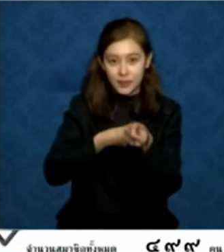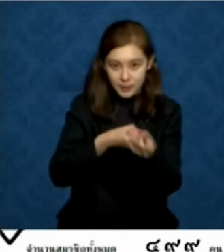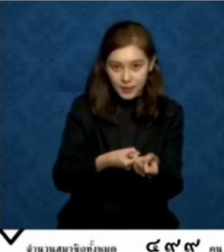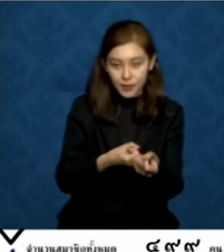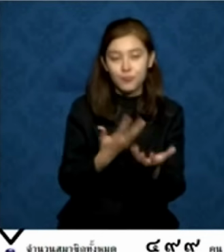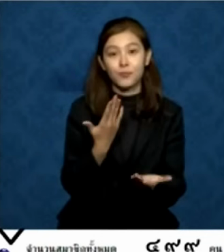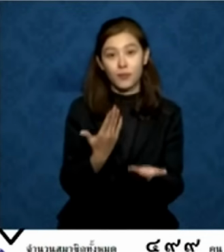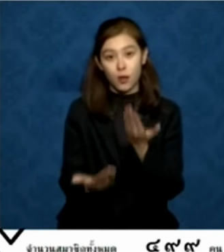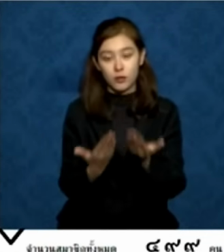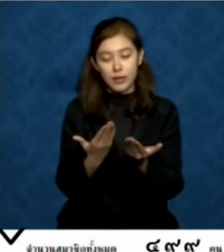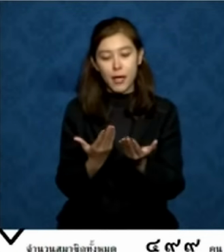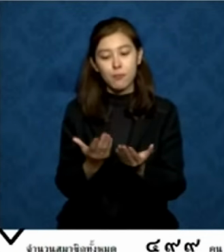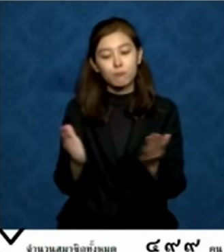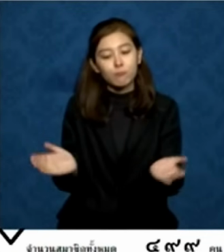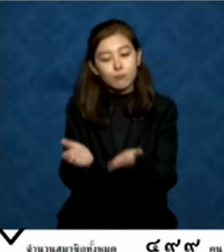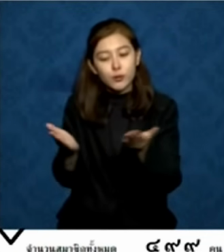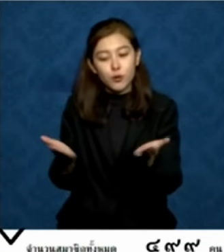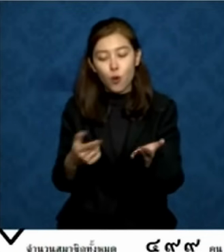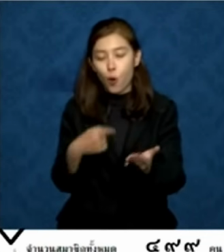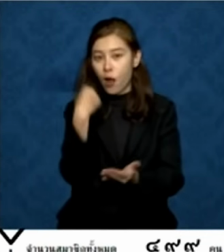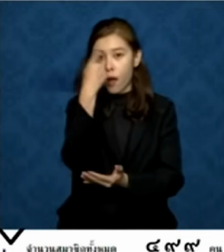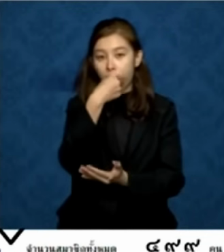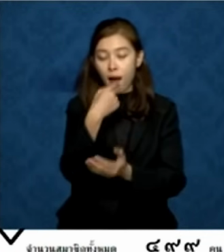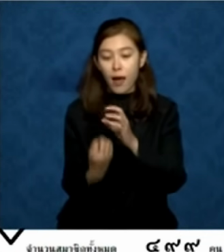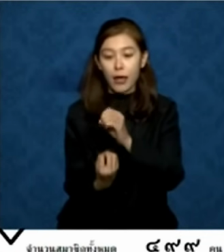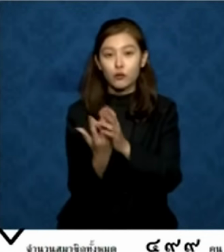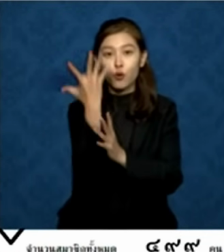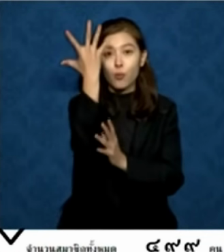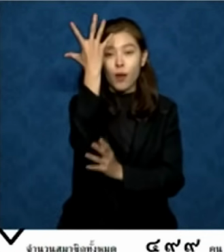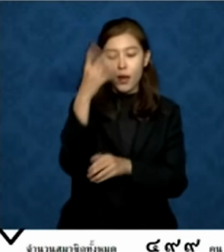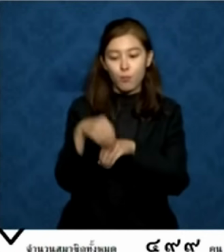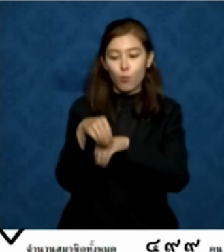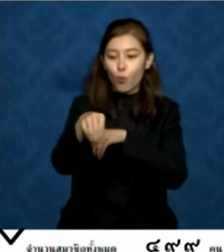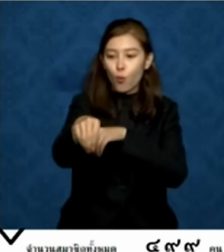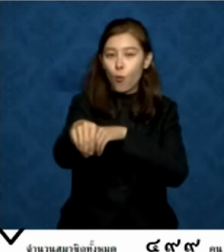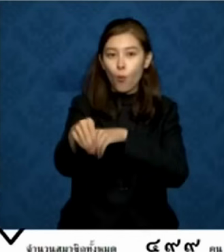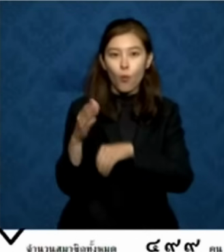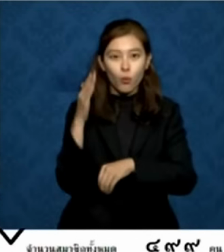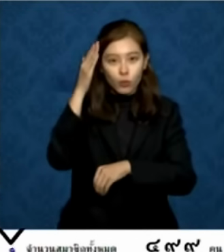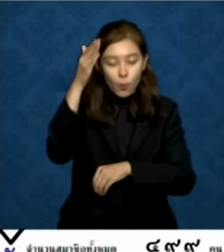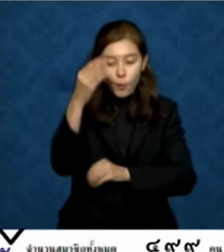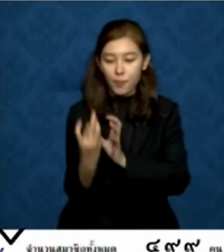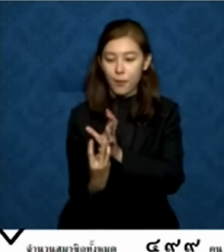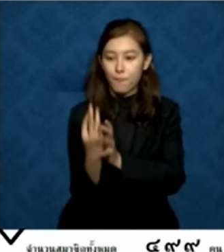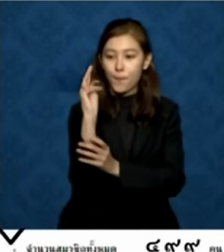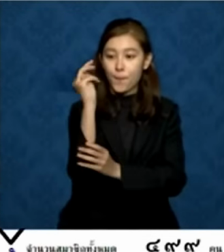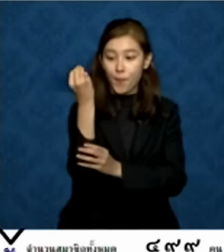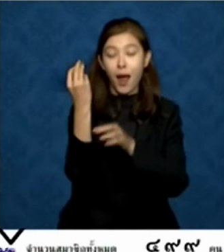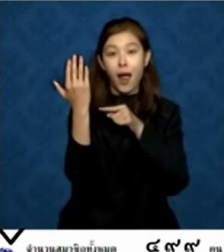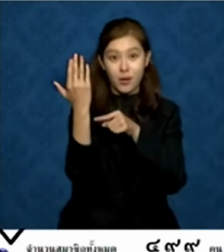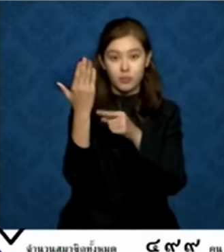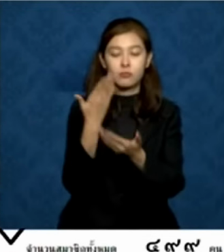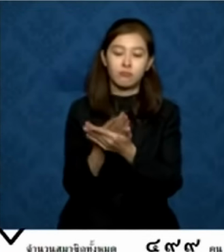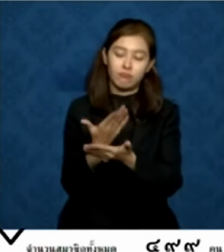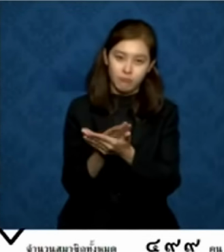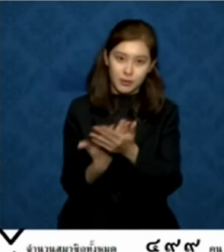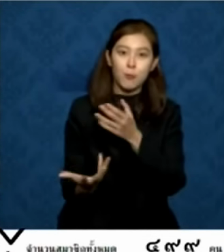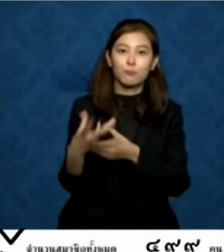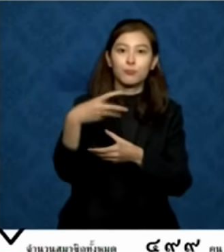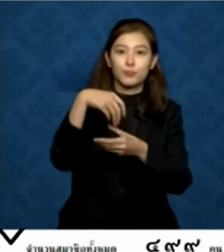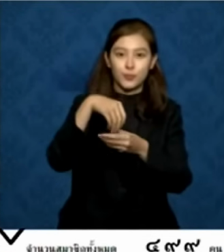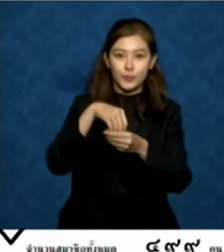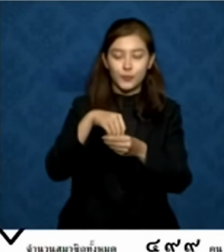ไม้มีค่าให้เป็นพืชเศรษฐกิจพัฒนาผลิตภัณฑ์และการให้บริการชุมช